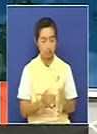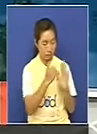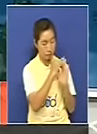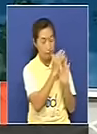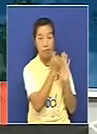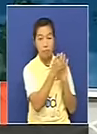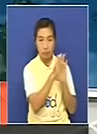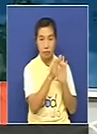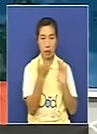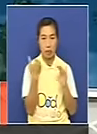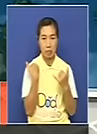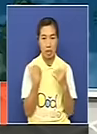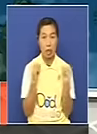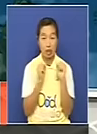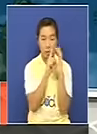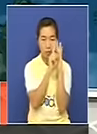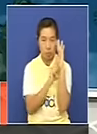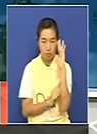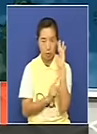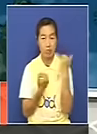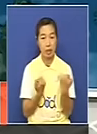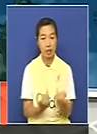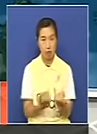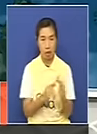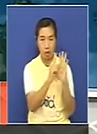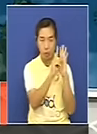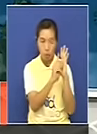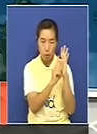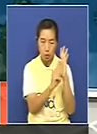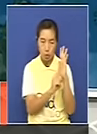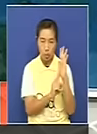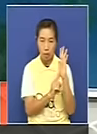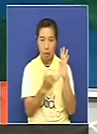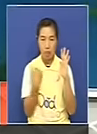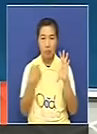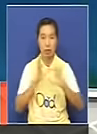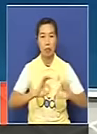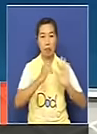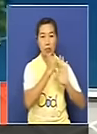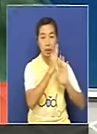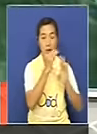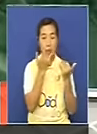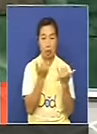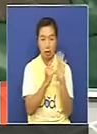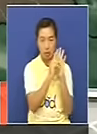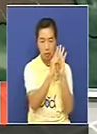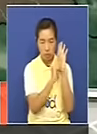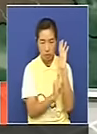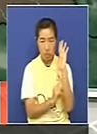และภาคอีสานนั้นอุณหภูมินั้นก็จะลดลงนะครับล่าสุดนั้นอุณหภูมิยังคงลดลงไปนะครับโดยเฉพาะภาคเหนือนั้นอุณหภูมิต่ำสุด